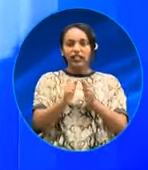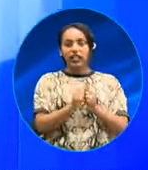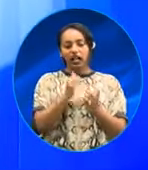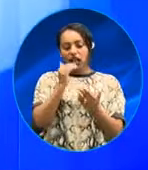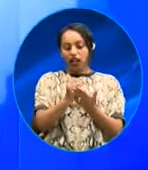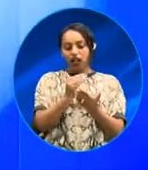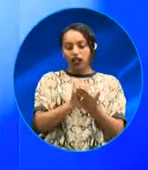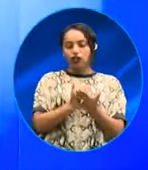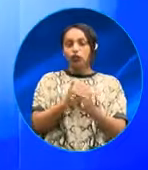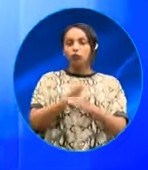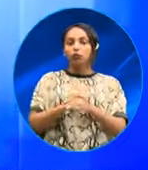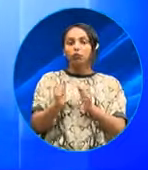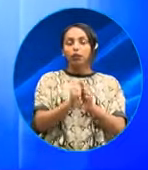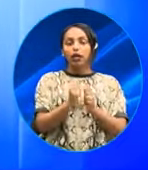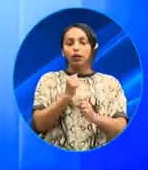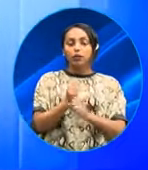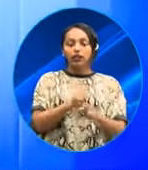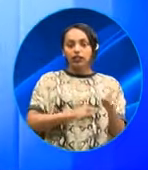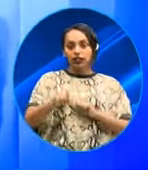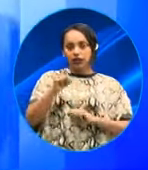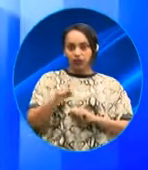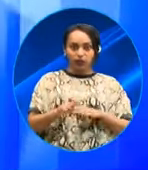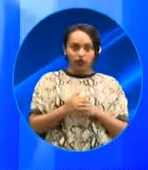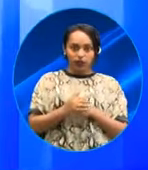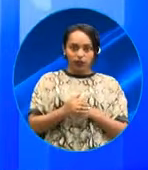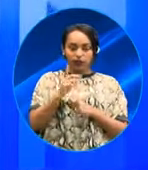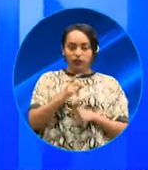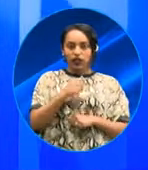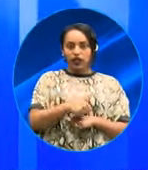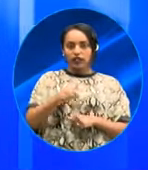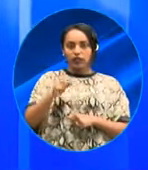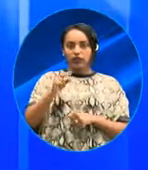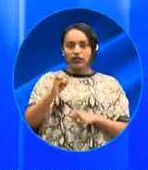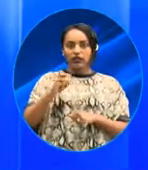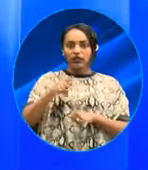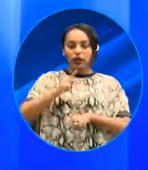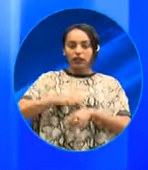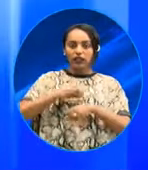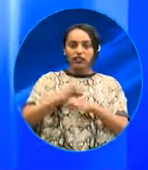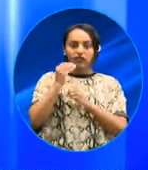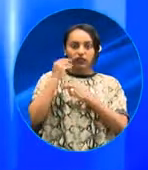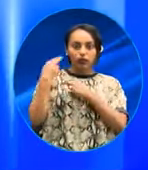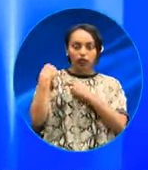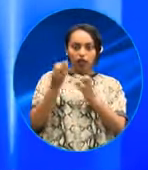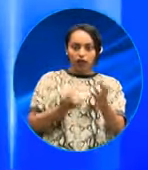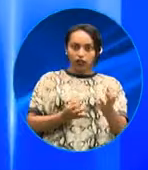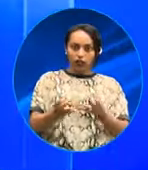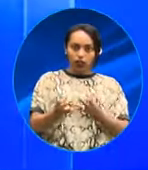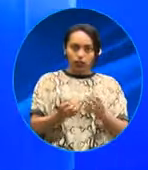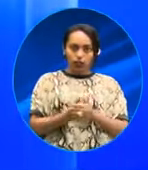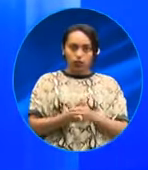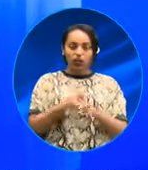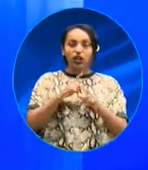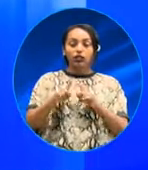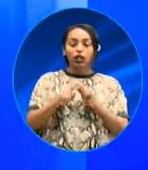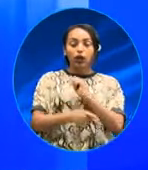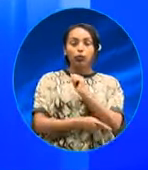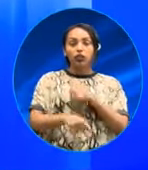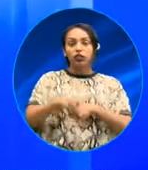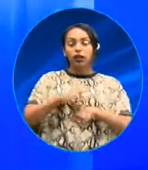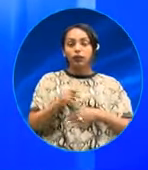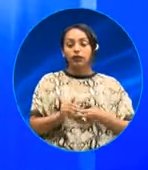የጋራ አጀንዳዎች ላይ በጋራ መስራት እንደሚገባቸው የአዲስ አበባ ብልጽግና ፓርቲ ጽህፈት ቤት ኃላፊ ገለጹ። የተለያዩ